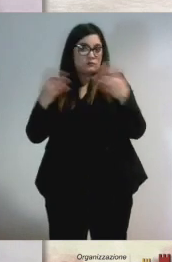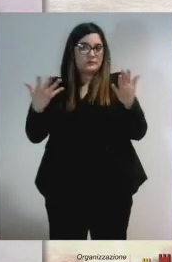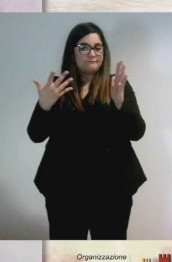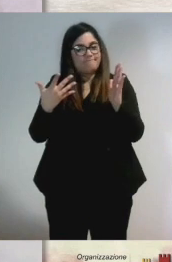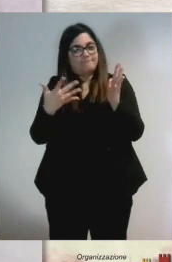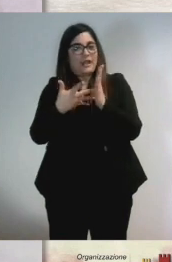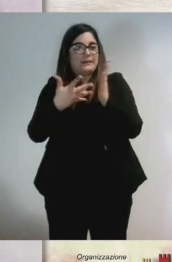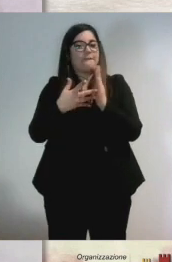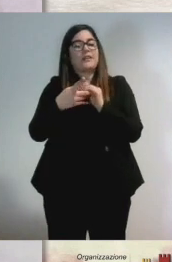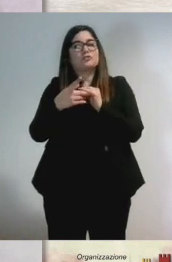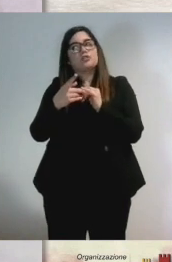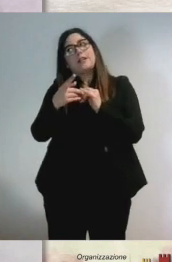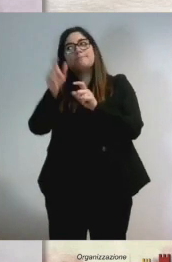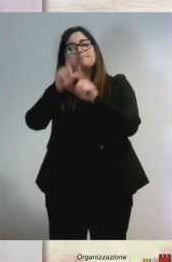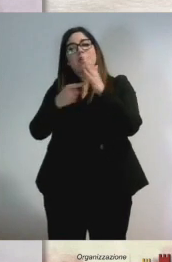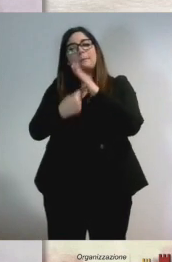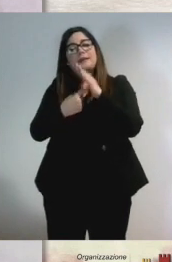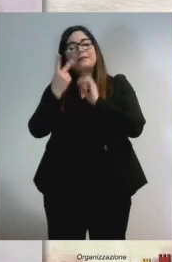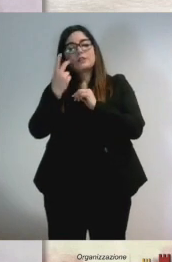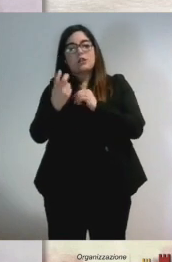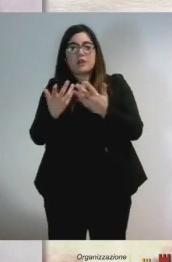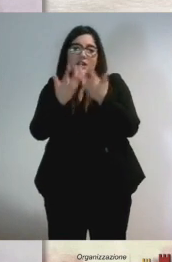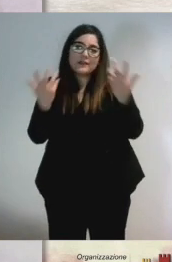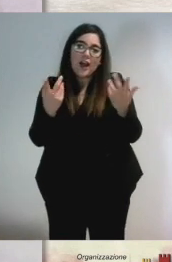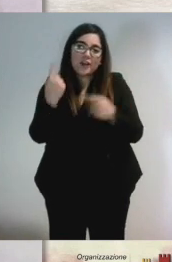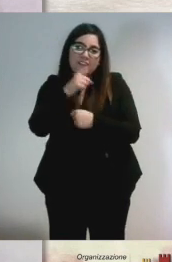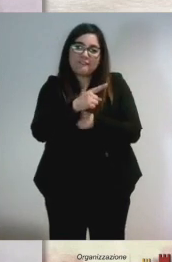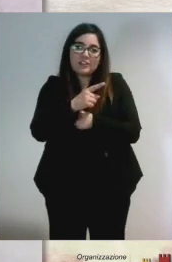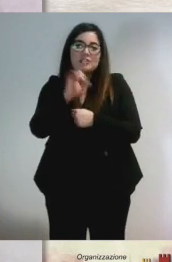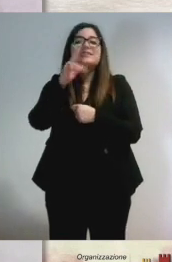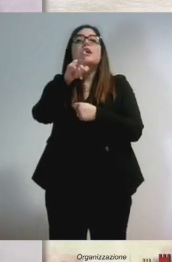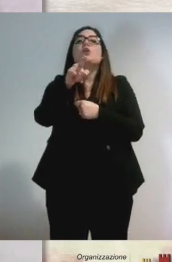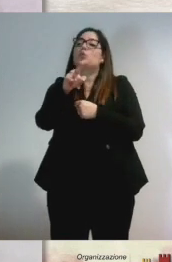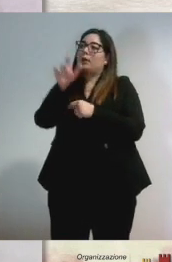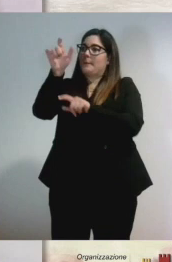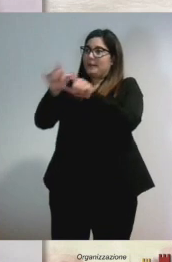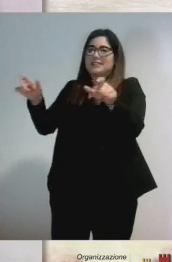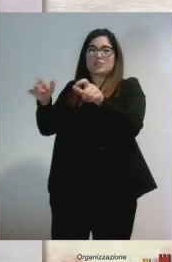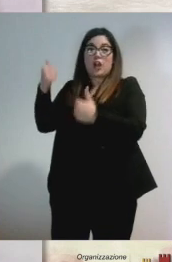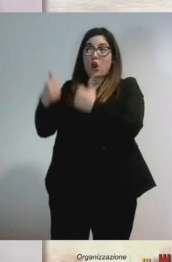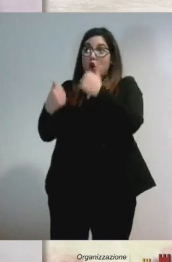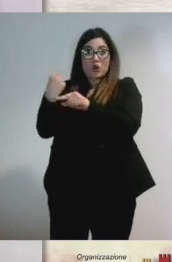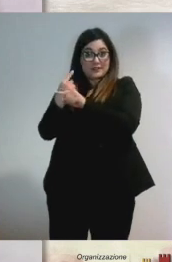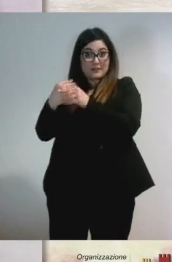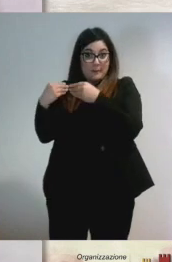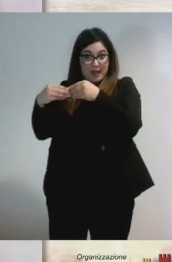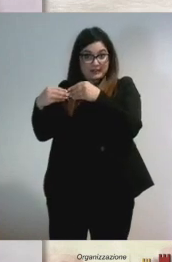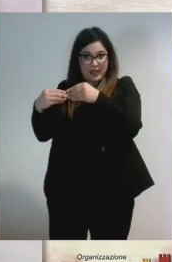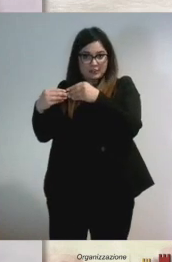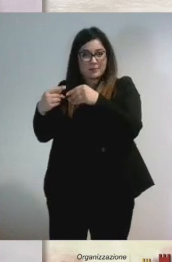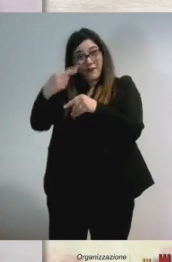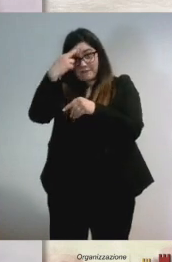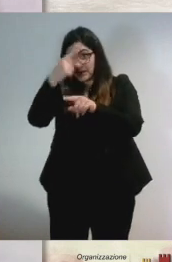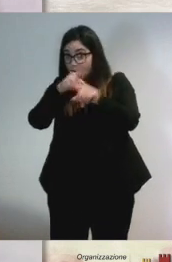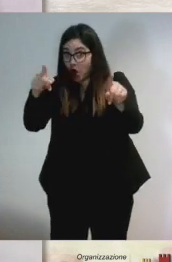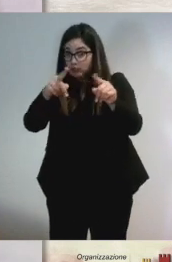i dipendenti eh Ma certo che è difficile se tu a quelle persone che devono partecipare a un concorso che ricordo sono ingegneri